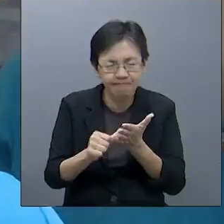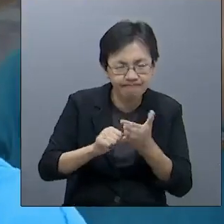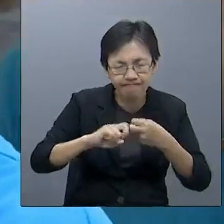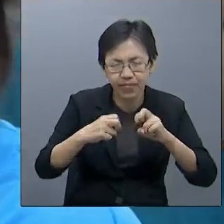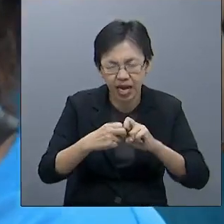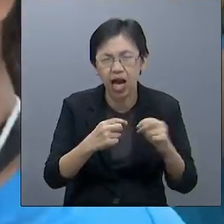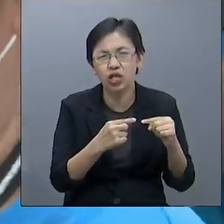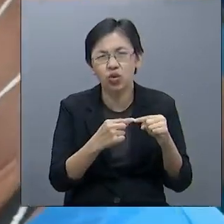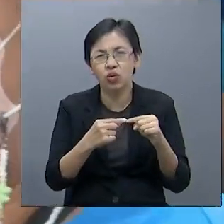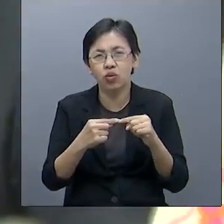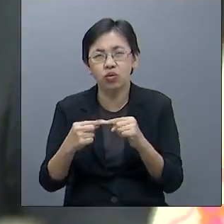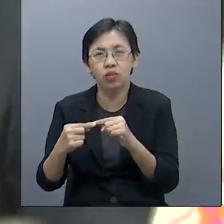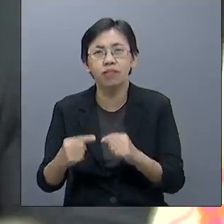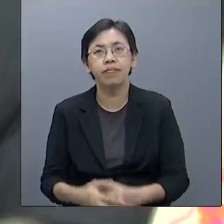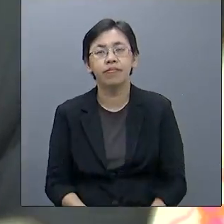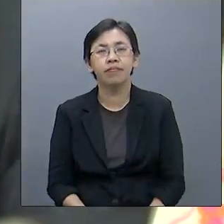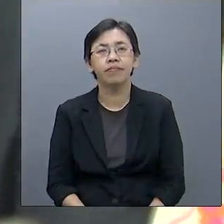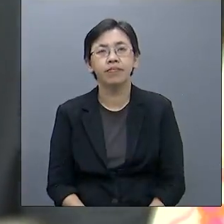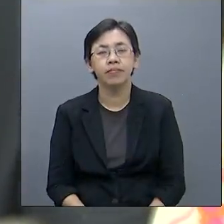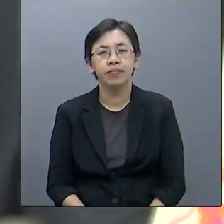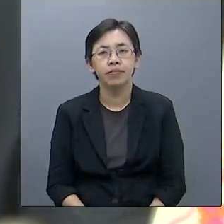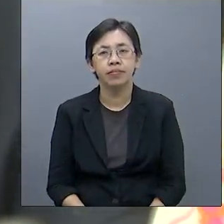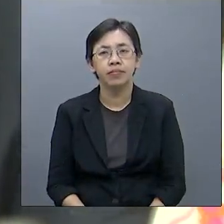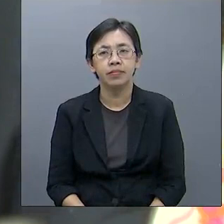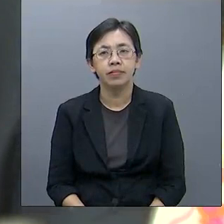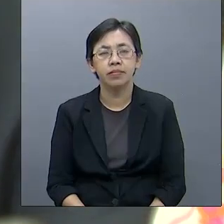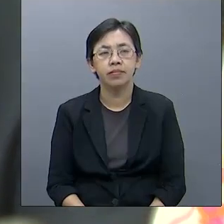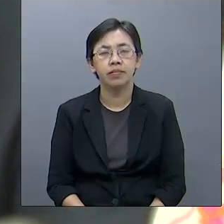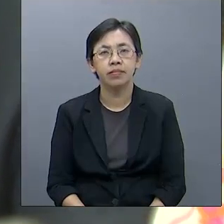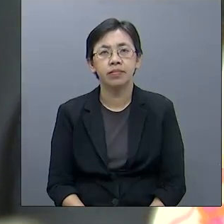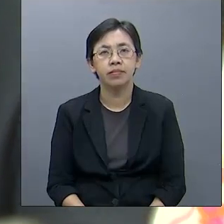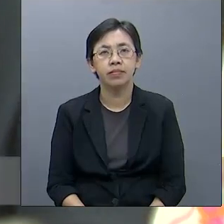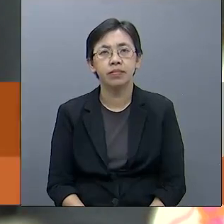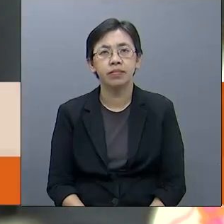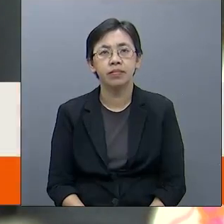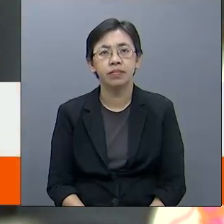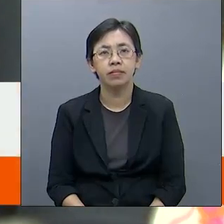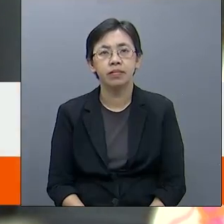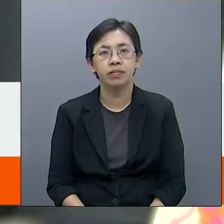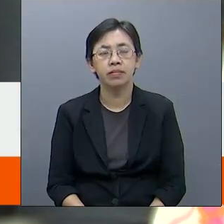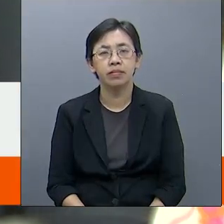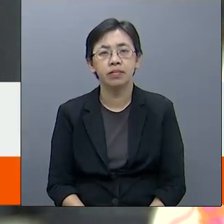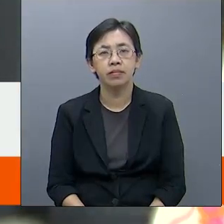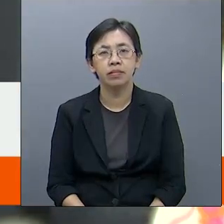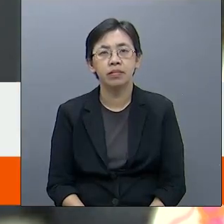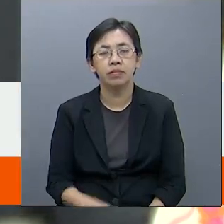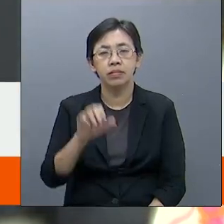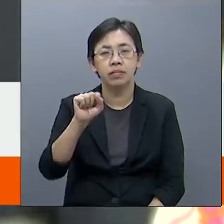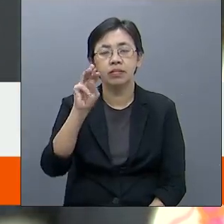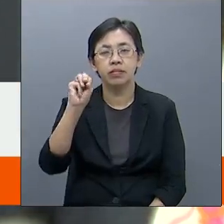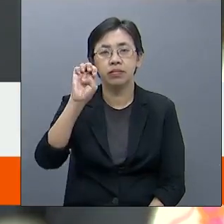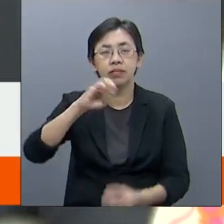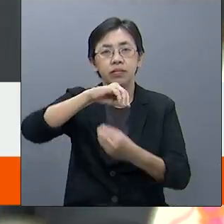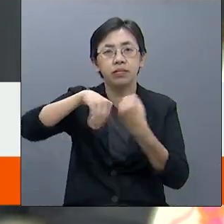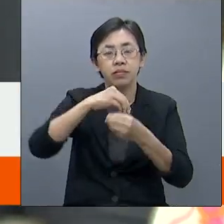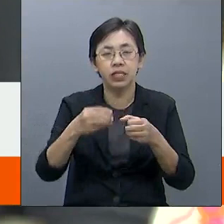มาอย่างต่อเนื่อง ถ้าโดยรวมเนี่ยจริงๆแล้วเนี่ยในส่วนของ SME ที่เพิ่